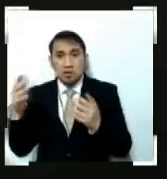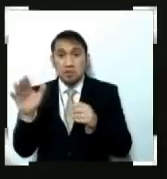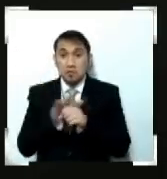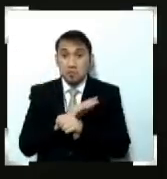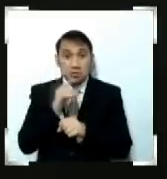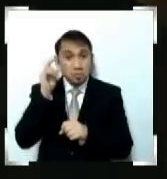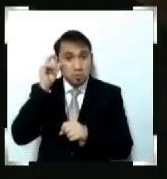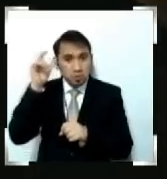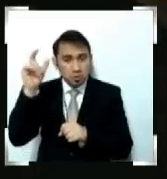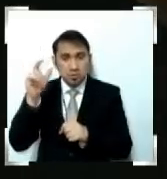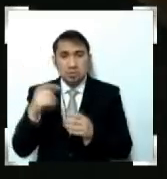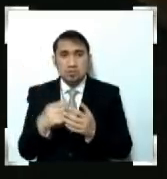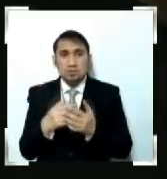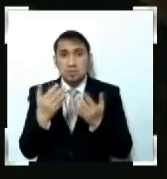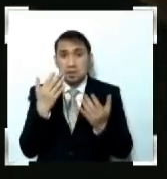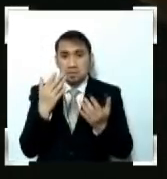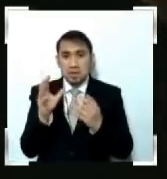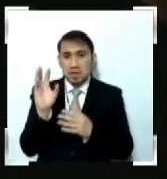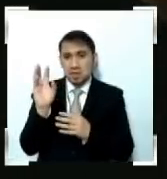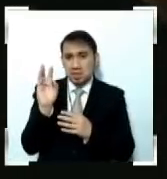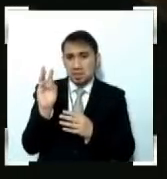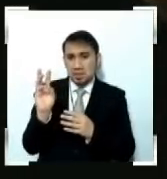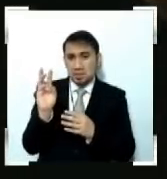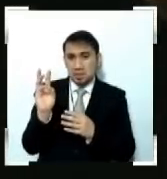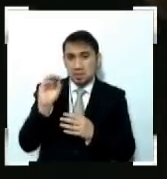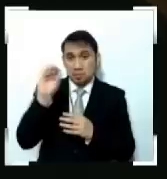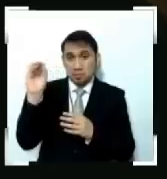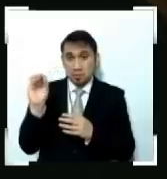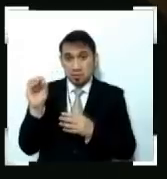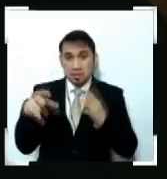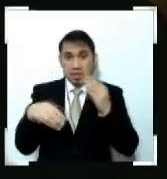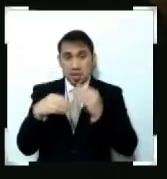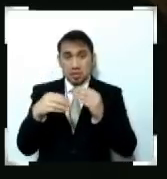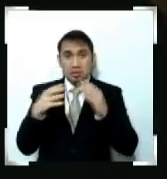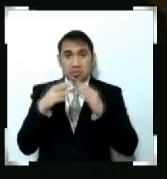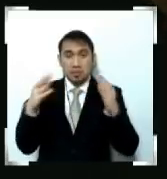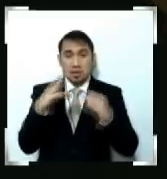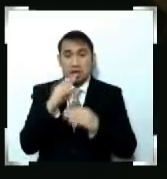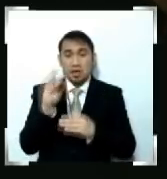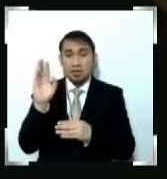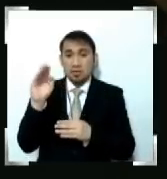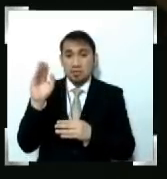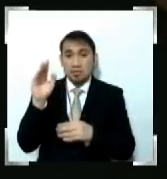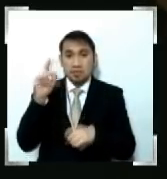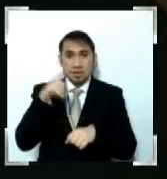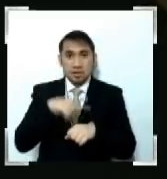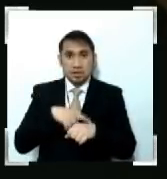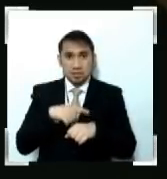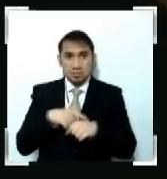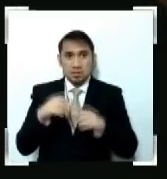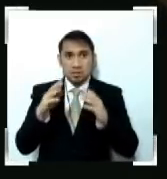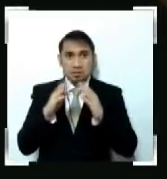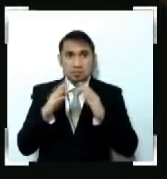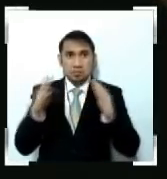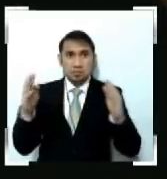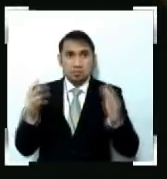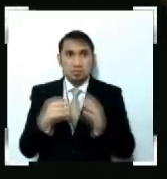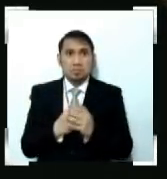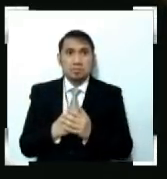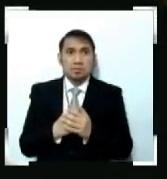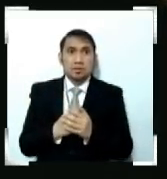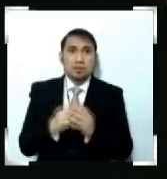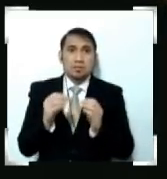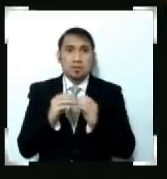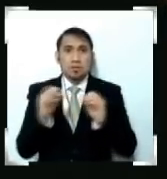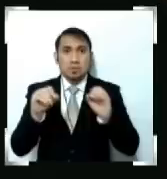More or less mga 6% itong lalaki at mga 16 times brighter ito kumpara sa na mas malinaw, mas